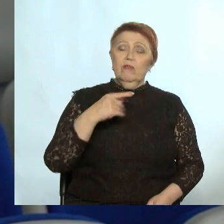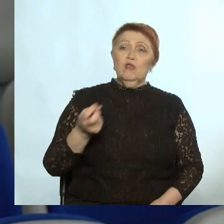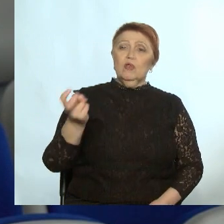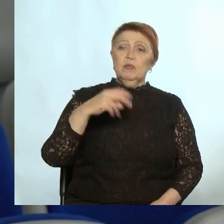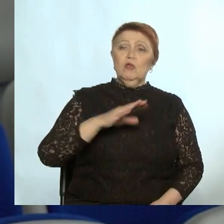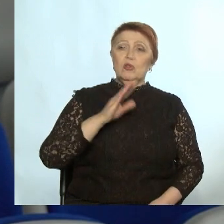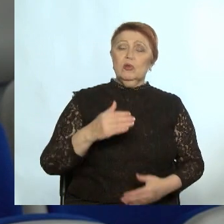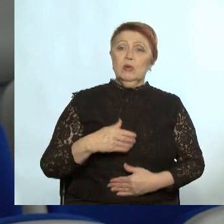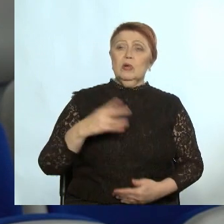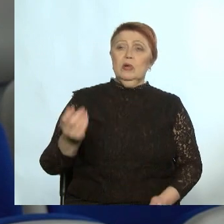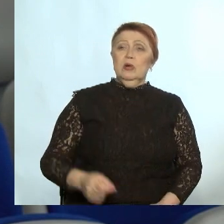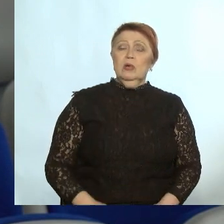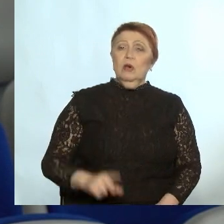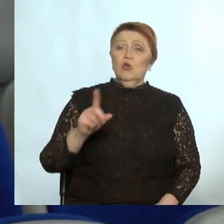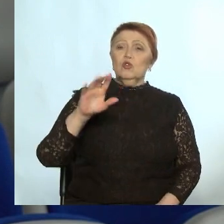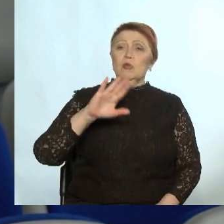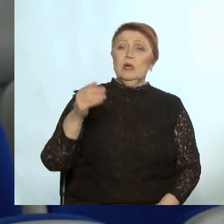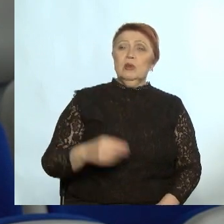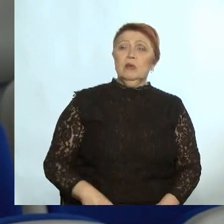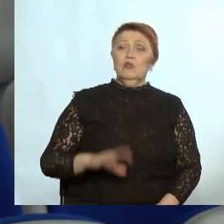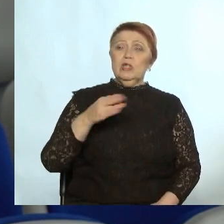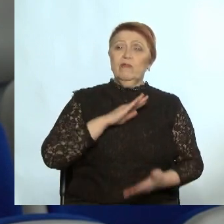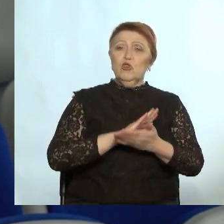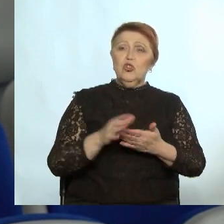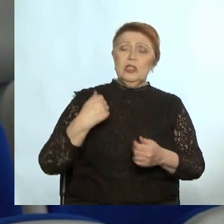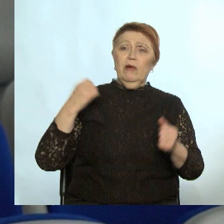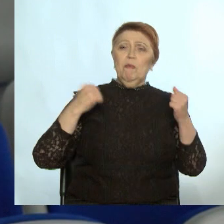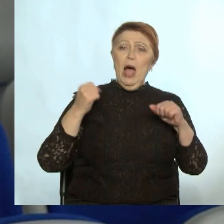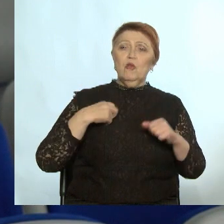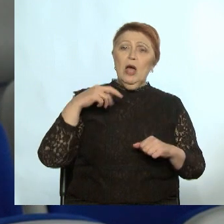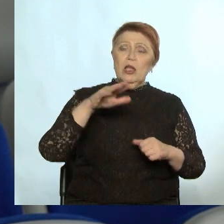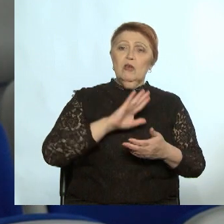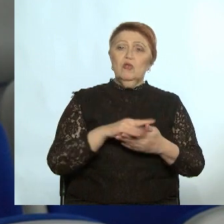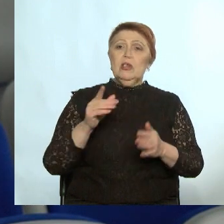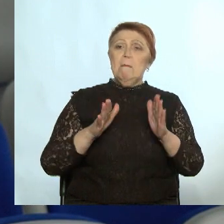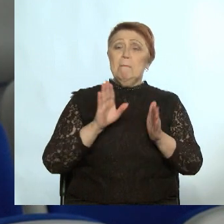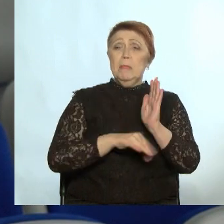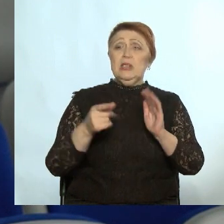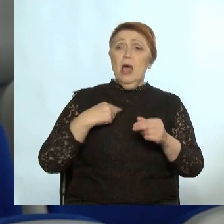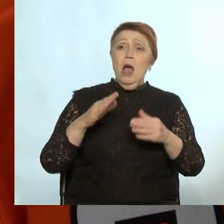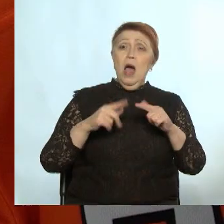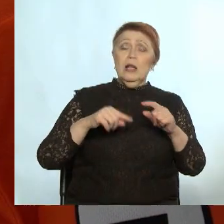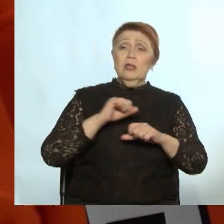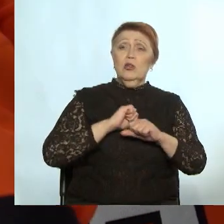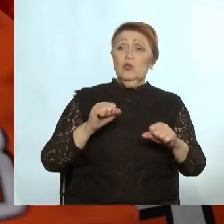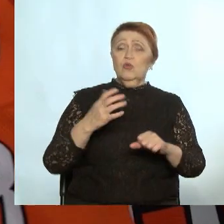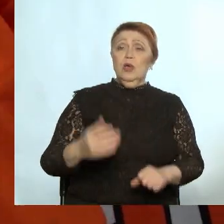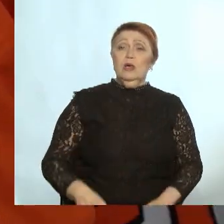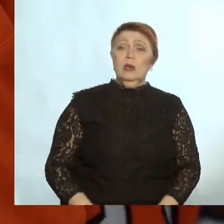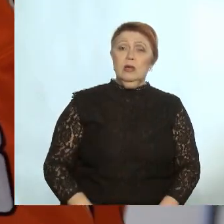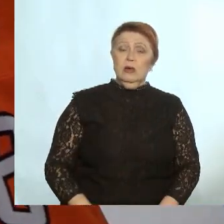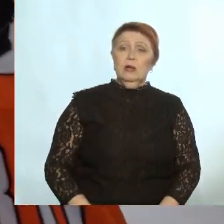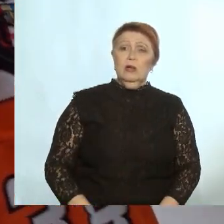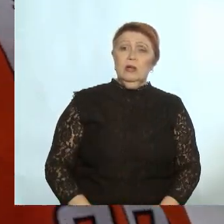после тренировки были, чтобы он там гигиену соблюдал, там в баню ходил. То есть без родителей никуда. И с родителями нужно просто разговаривать, свои требования